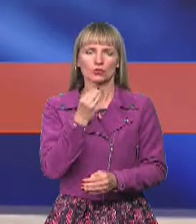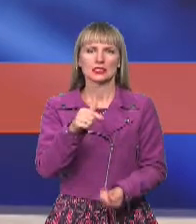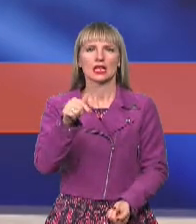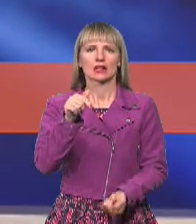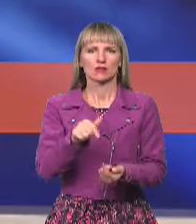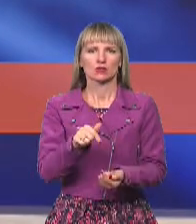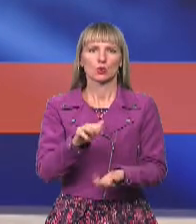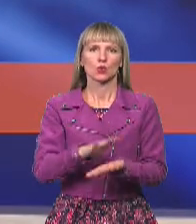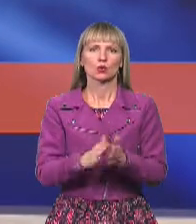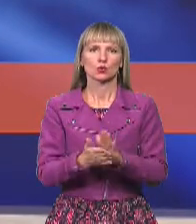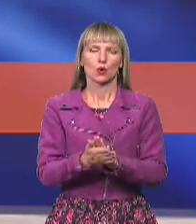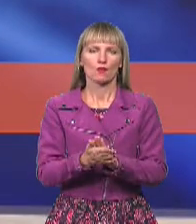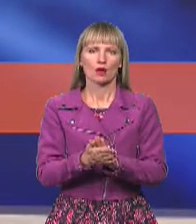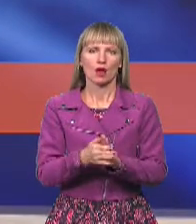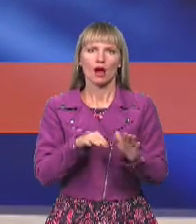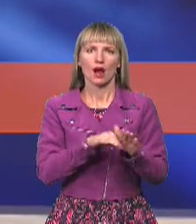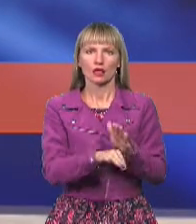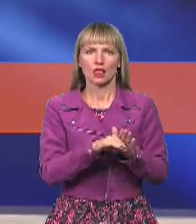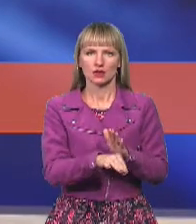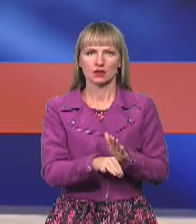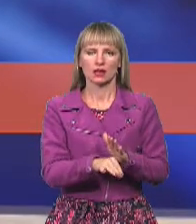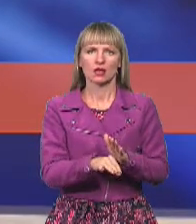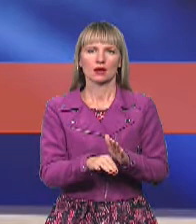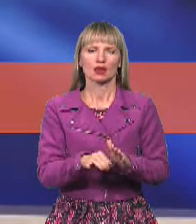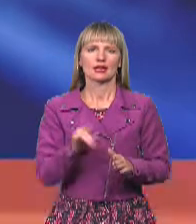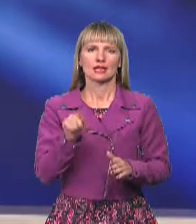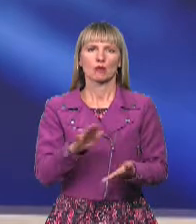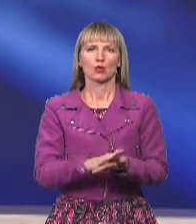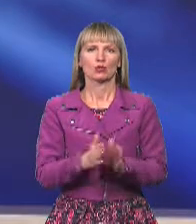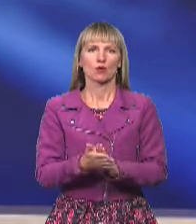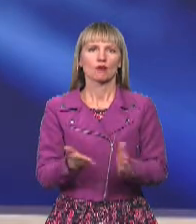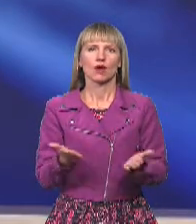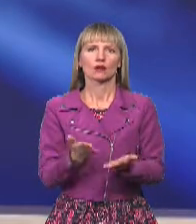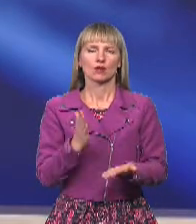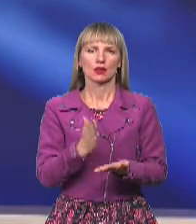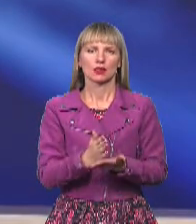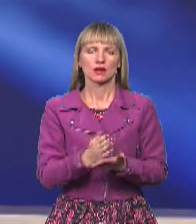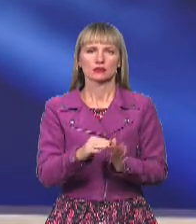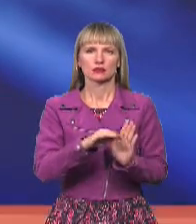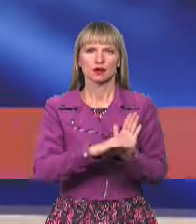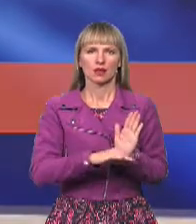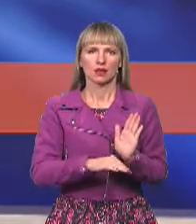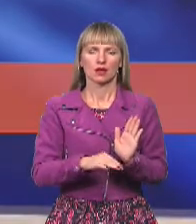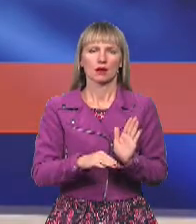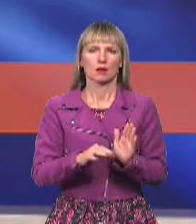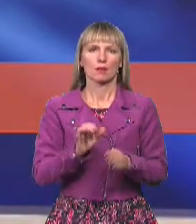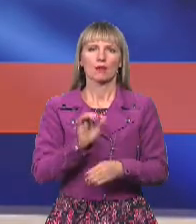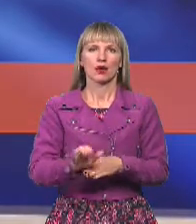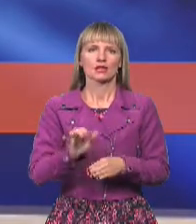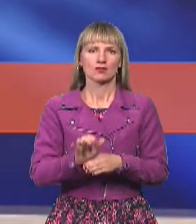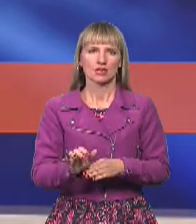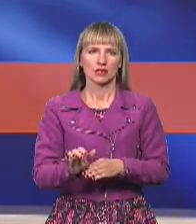соответствует условия хранения тим условиям, які задекларував производитель, вже для себе приймати